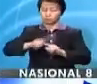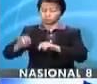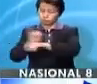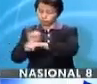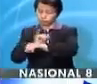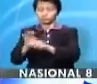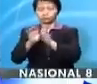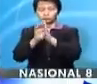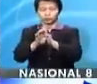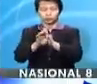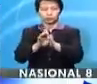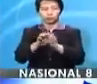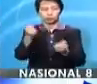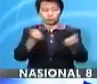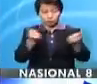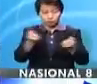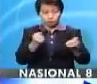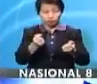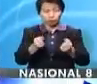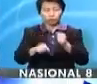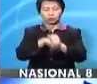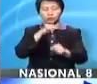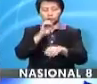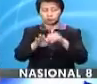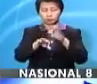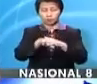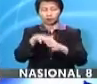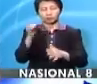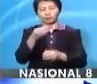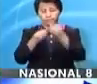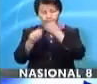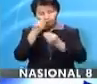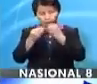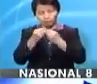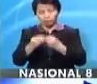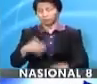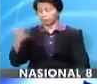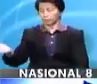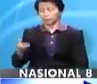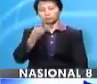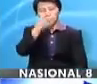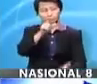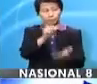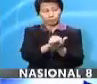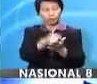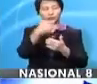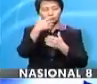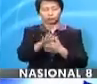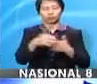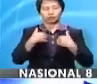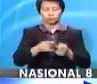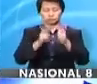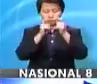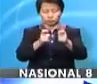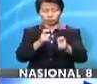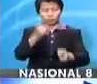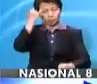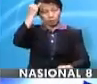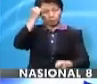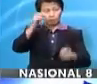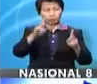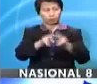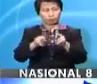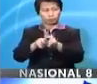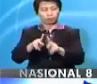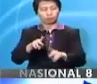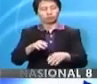industri seperti sektor automotif, kraftangan dan pemakanan. Beliau memberitahu media selepas melancarkan Anugerah Ilham Desa